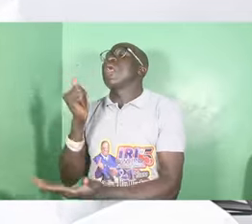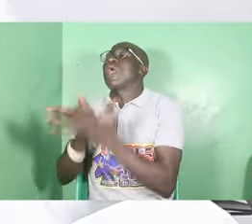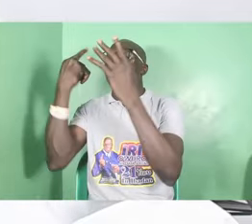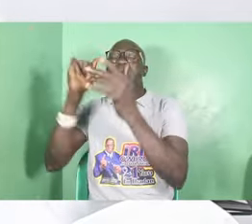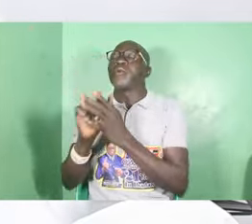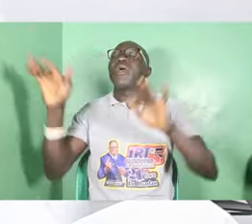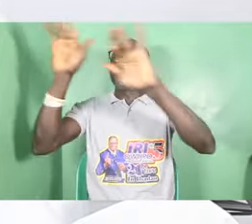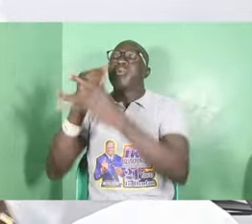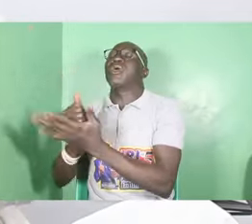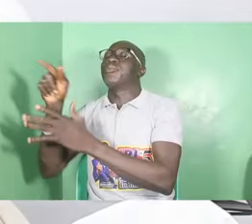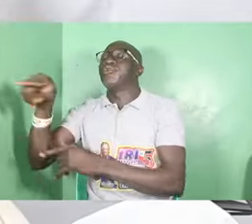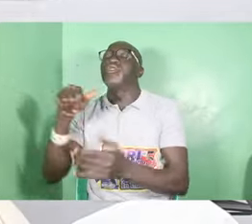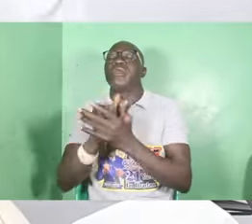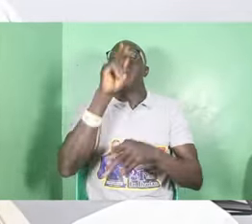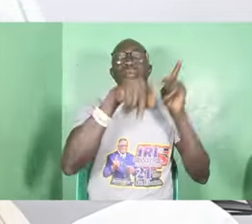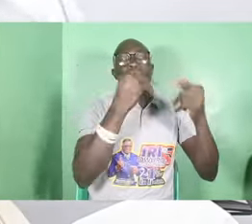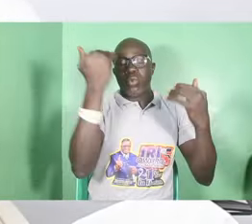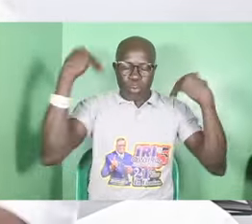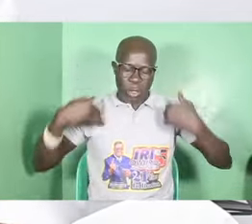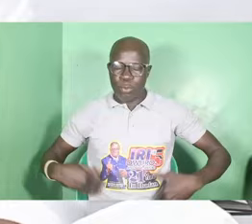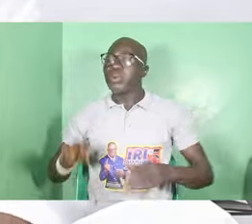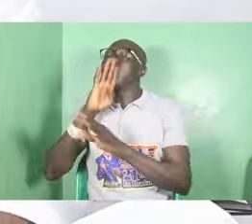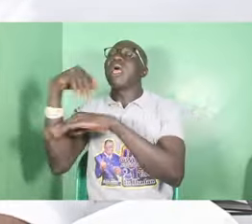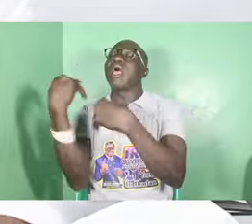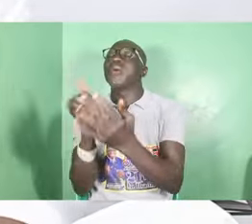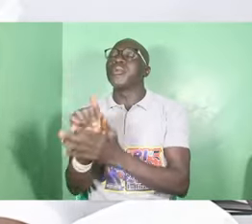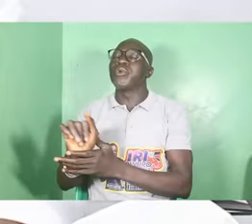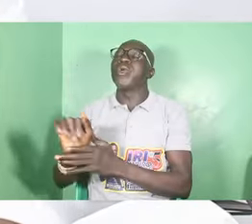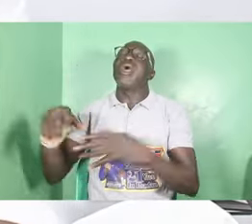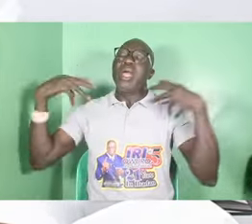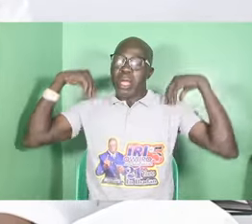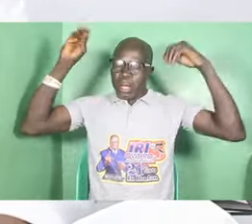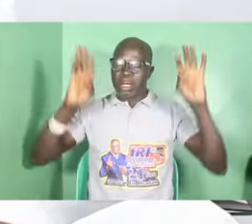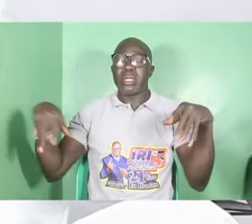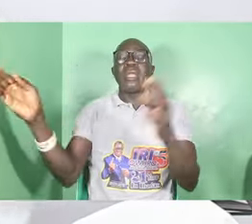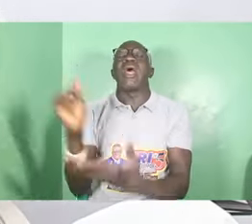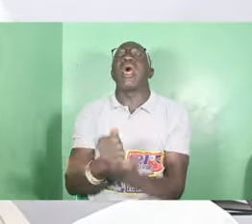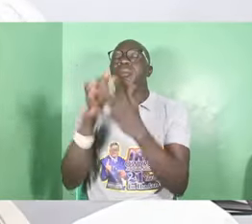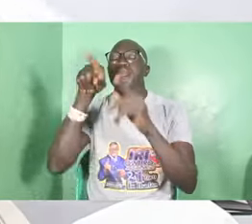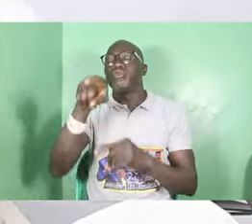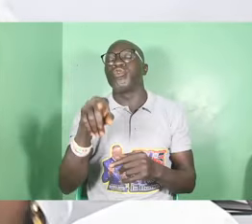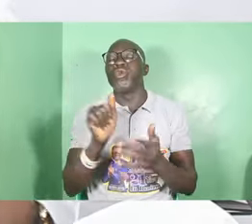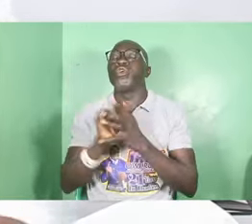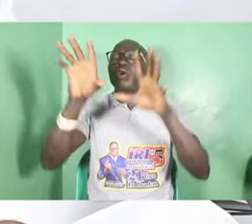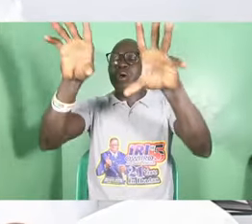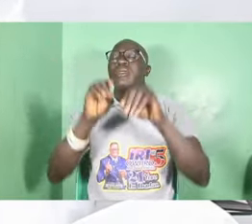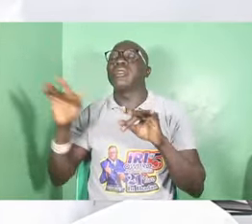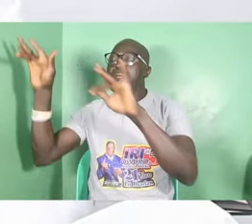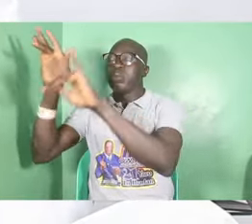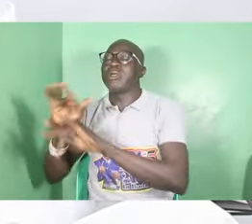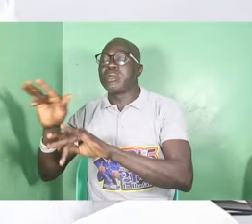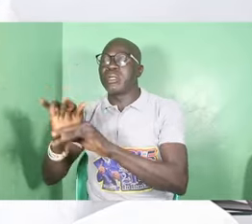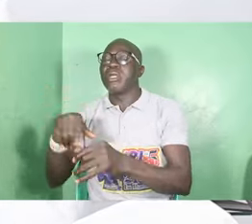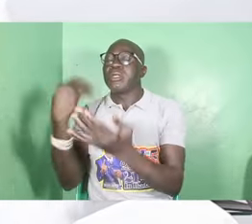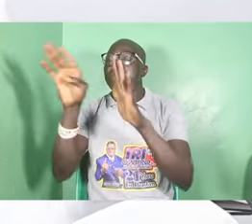asanu amen eniyan ma asanu amen we help you angeli asanu amen o ti ra anu gba